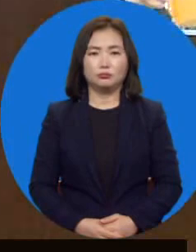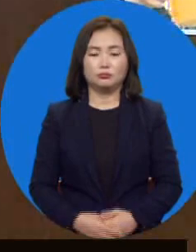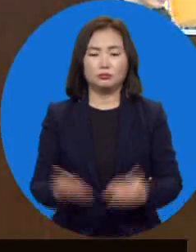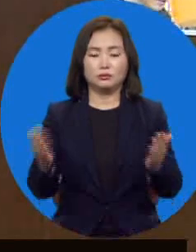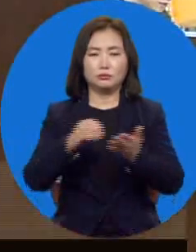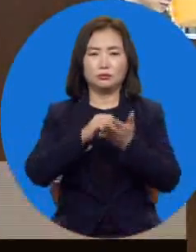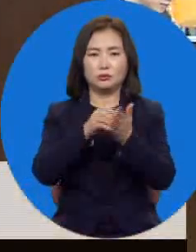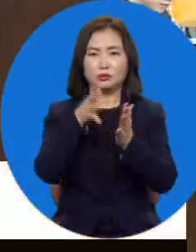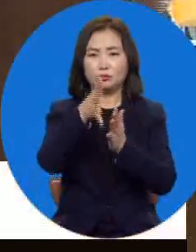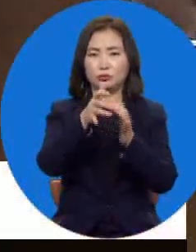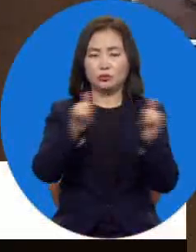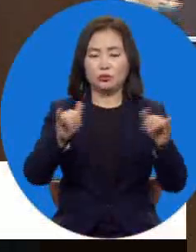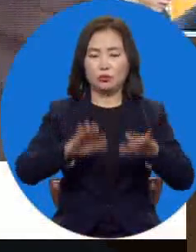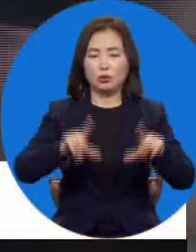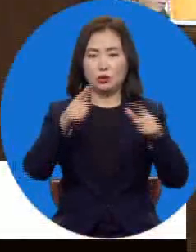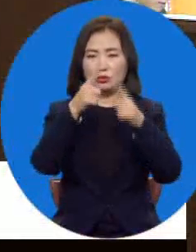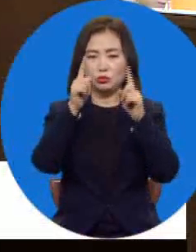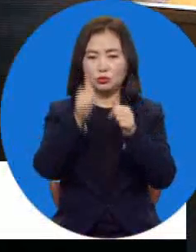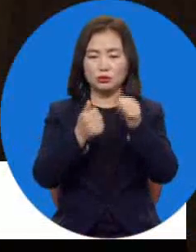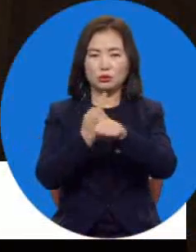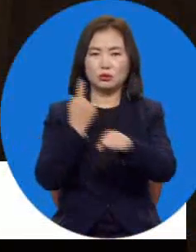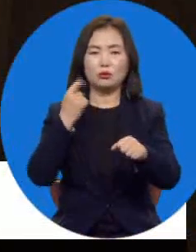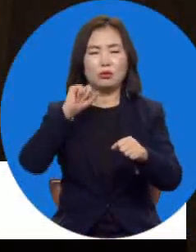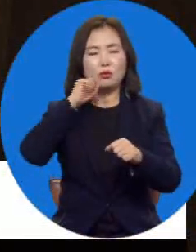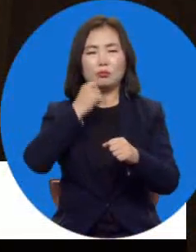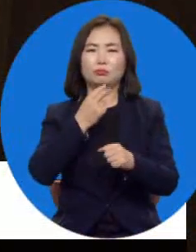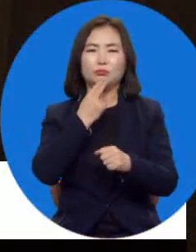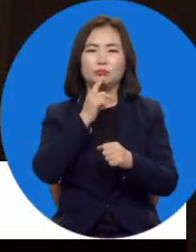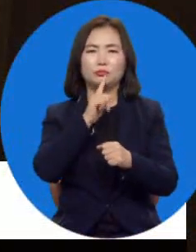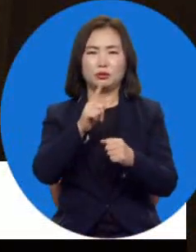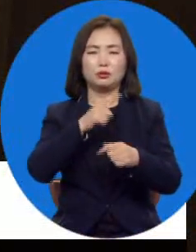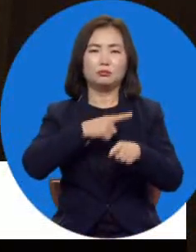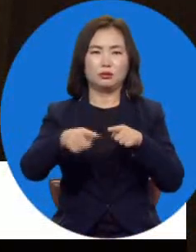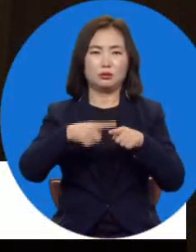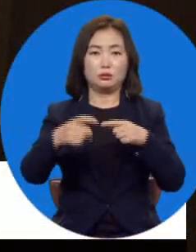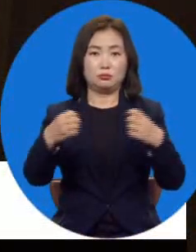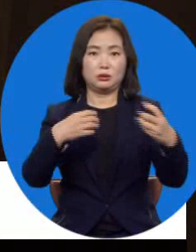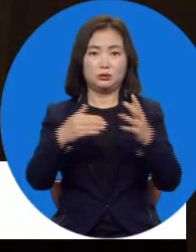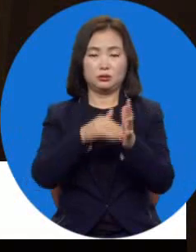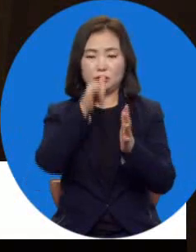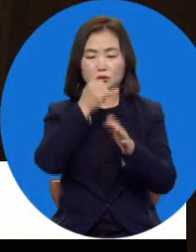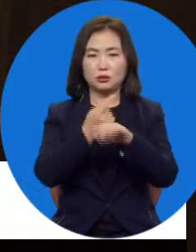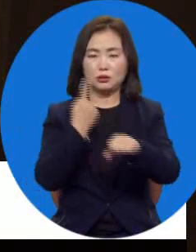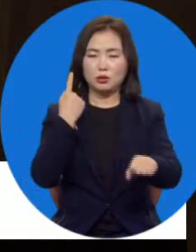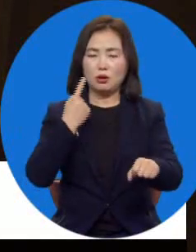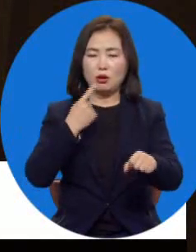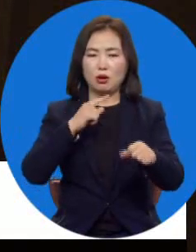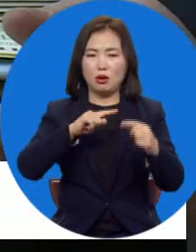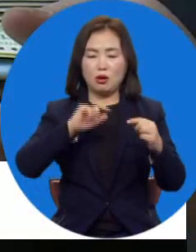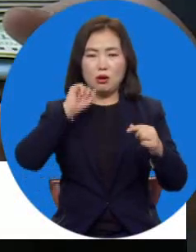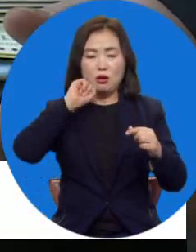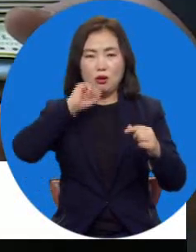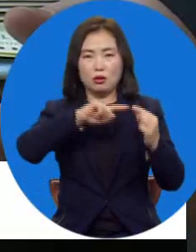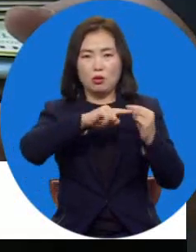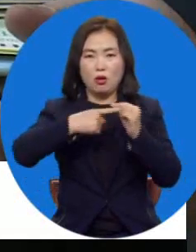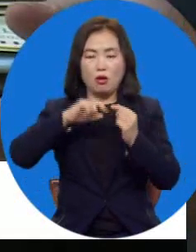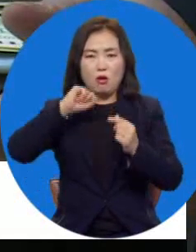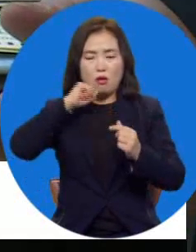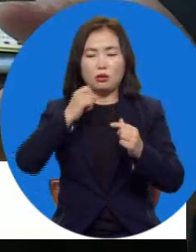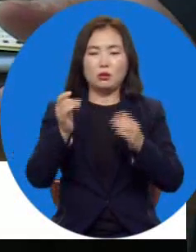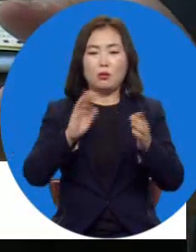입시 전문가들은 올해 수능이 지난해 보다 어렵지 않았다는 평가를 합니다 지난해 굉장히 어려웠던 국어가